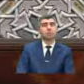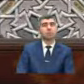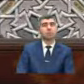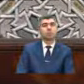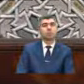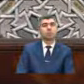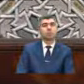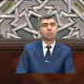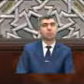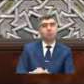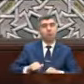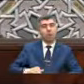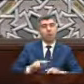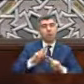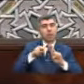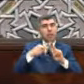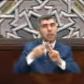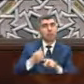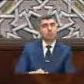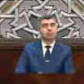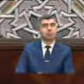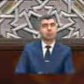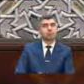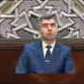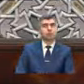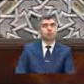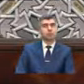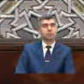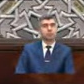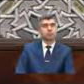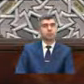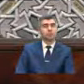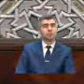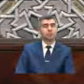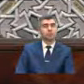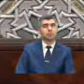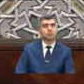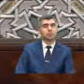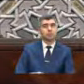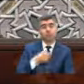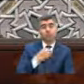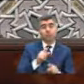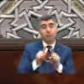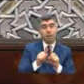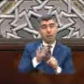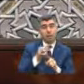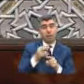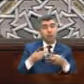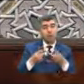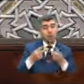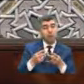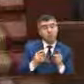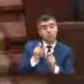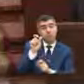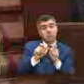السيده كاتبه الدوله، ردكم على تعقيب السيد النائب. شاطر صراحة رأي يعني السادة